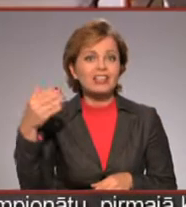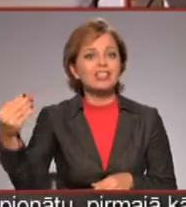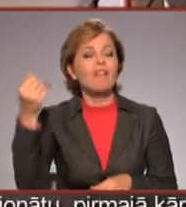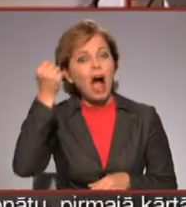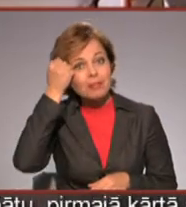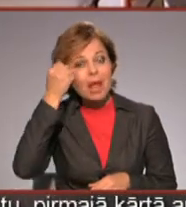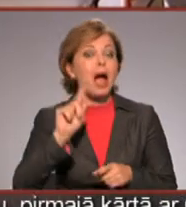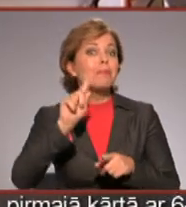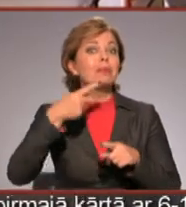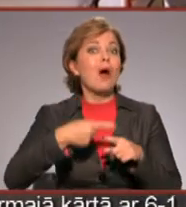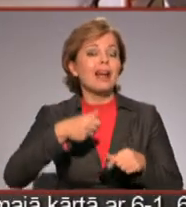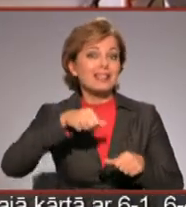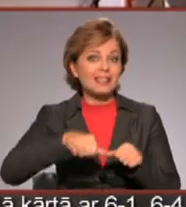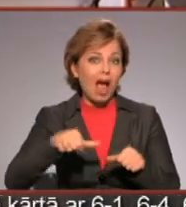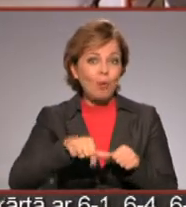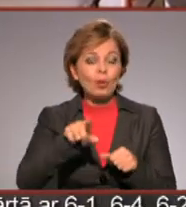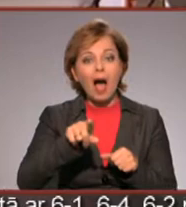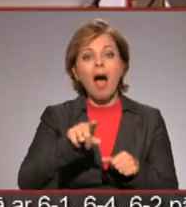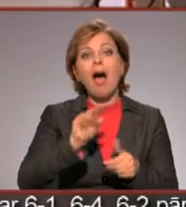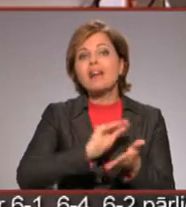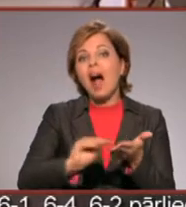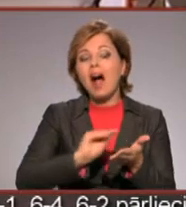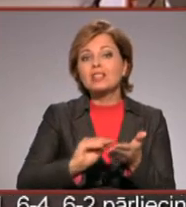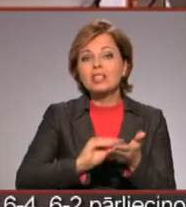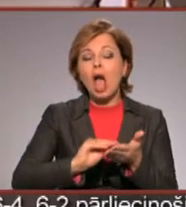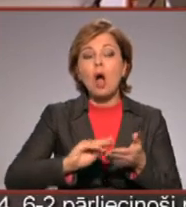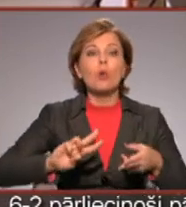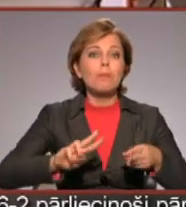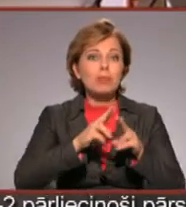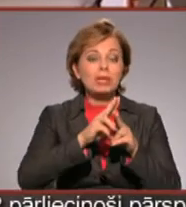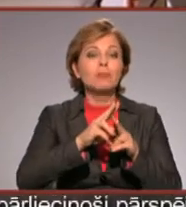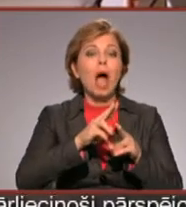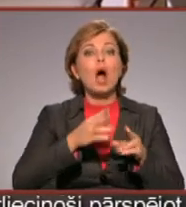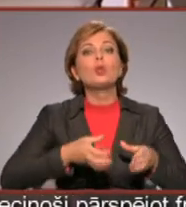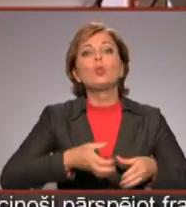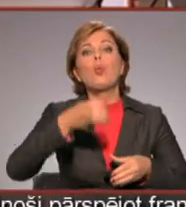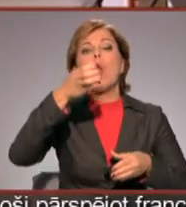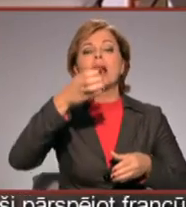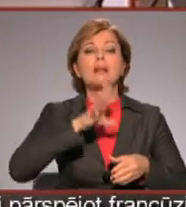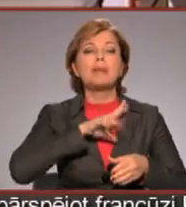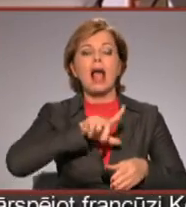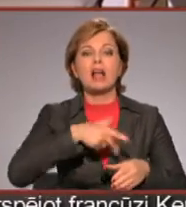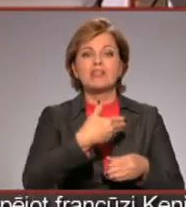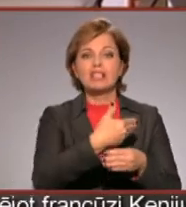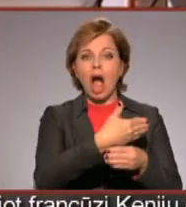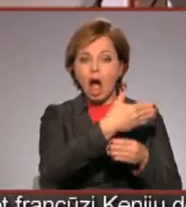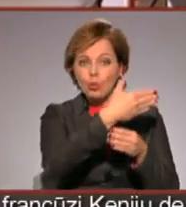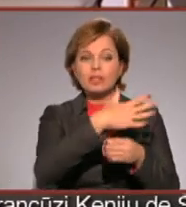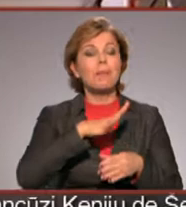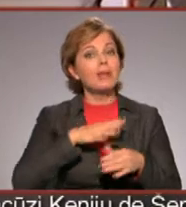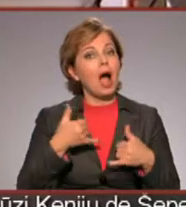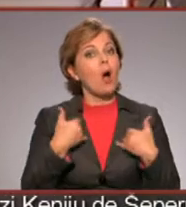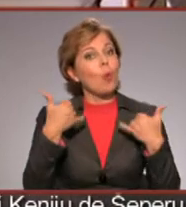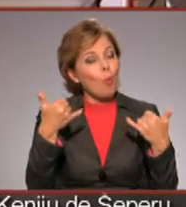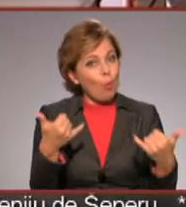reizi Siguldā rakstnieku pils, tornī tika uzvilktas pirmo reizi Latvijas karogs, tad man bija tas gods